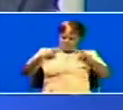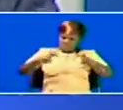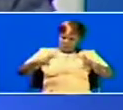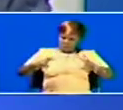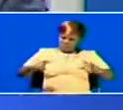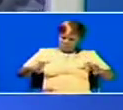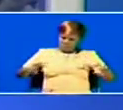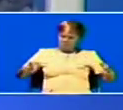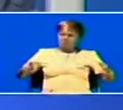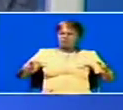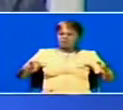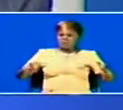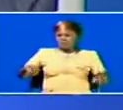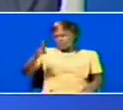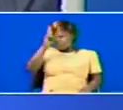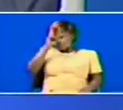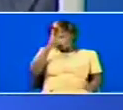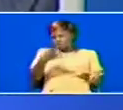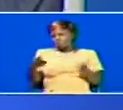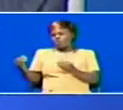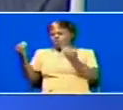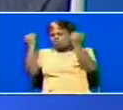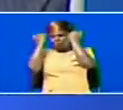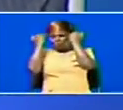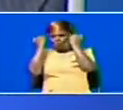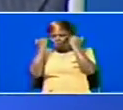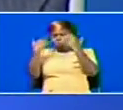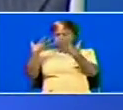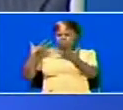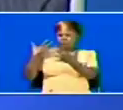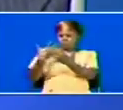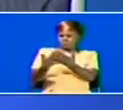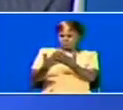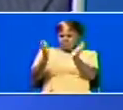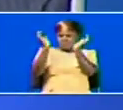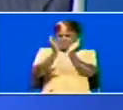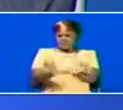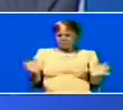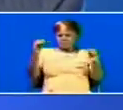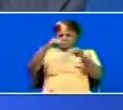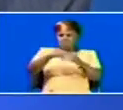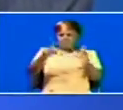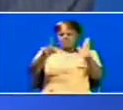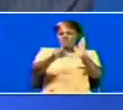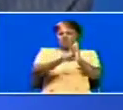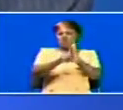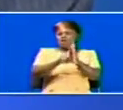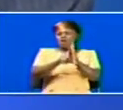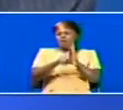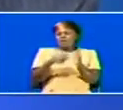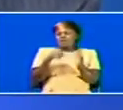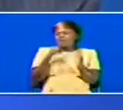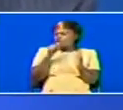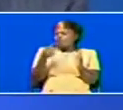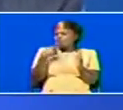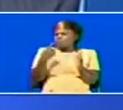wake, ndio wale askari wakapelekwa koti na walifungwa, walihukumiwa kwa mujibu wa sheria. Kwa hivyo si kusema kwamba